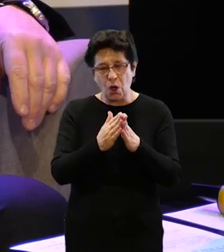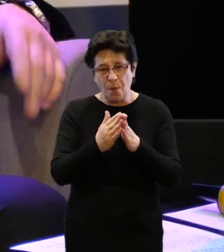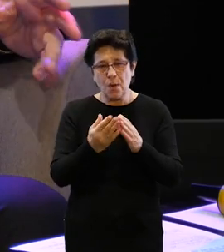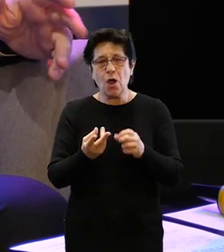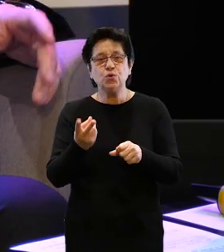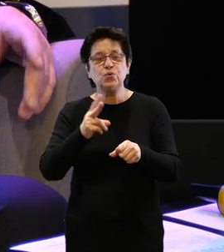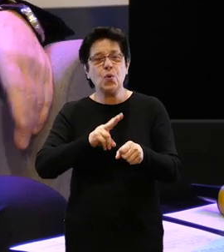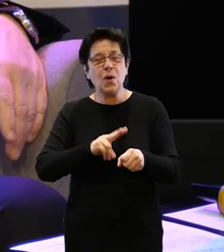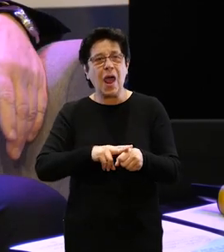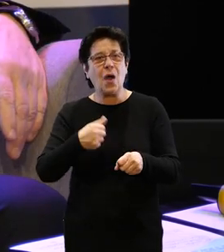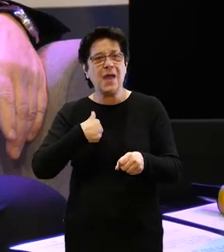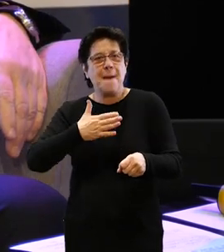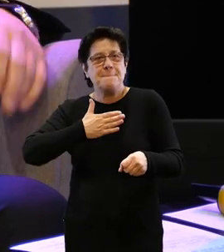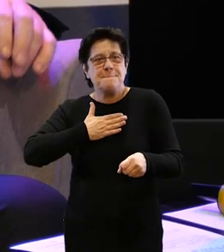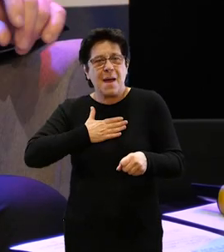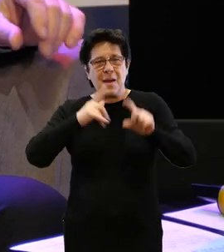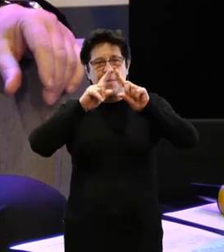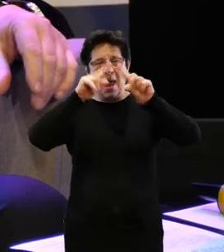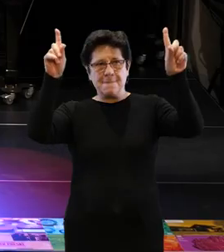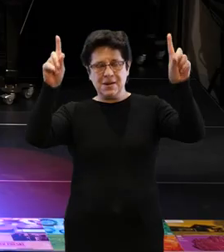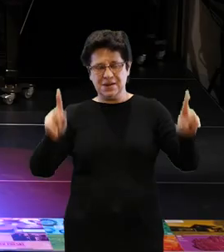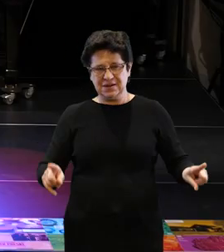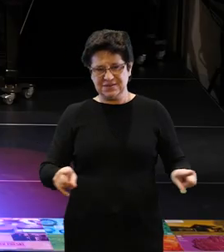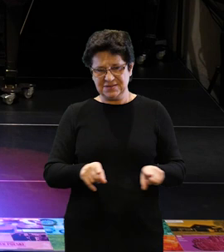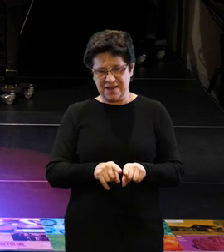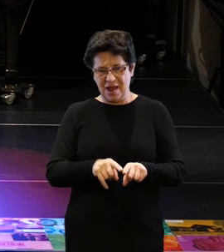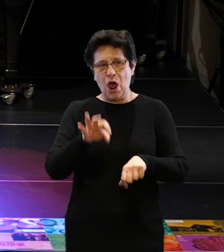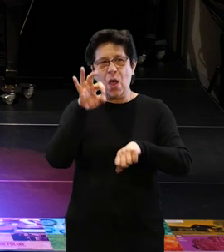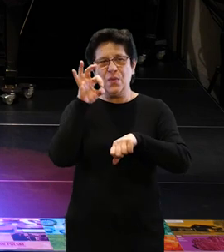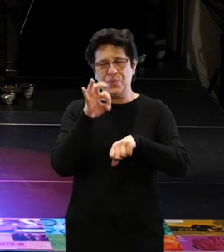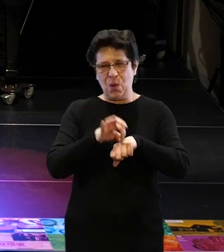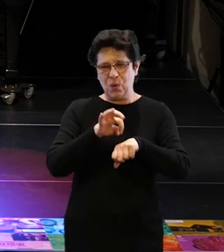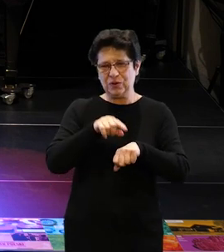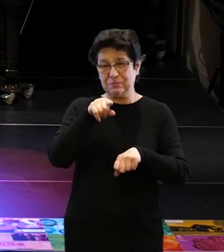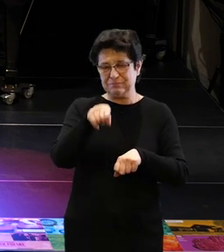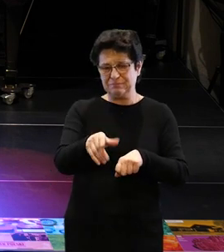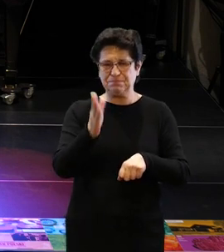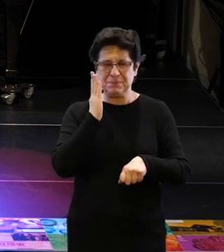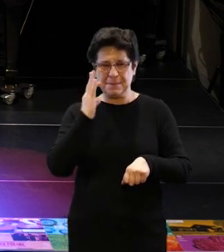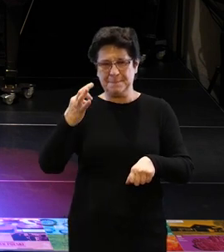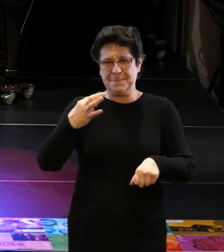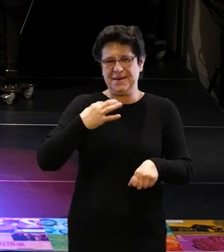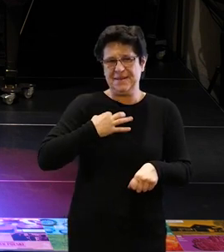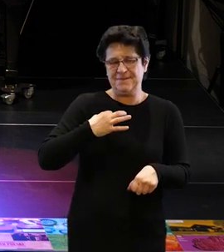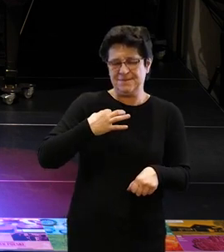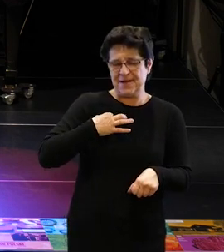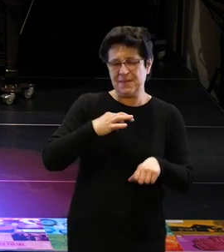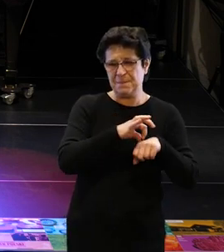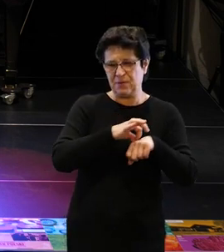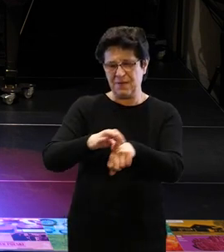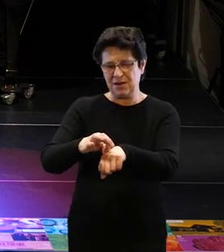tablica i wiem że tam doktor Józef Lewandowski swoją prywatną praktykę